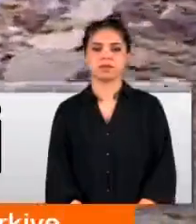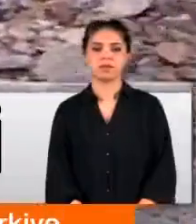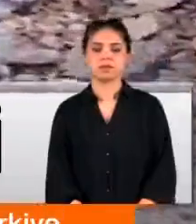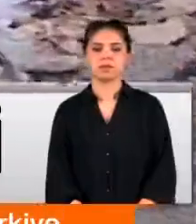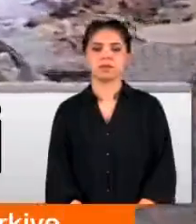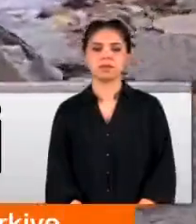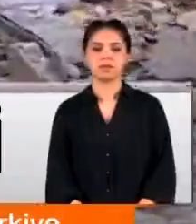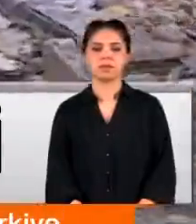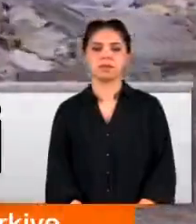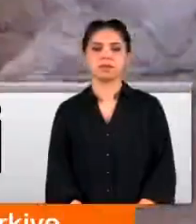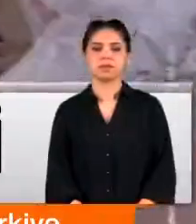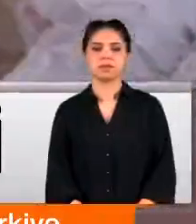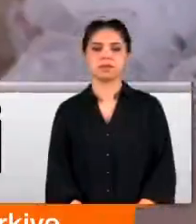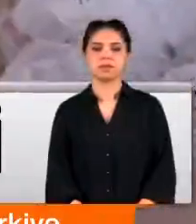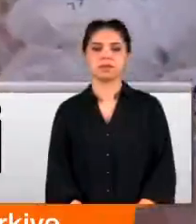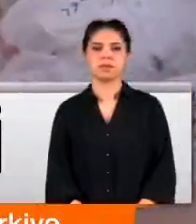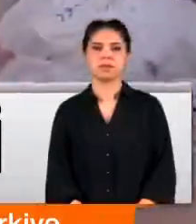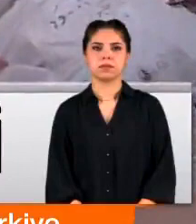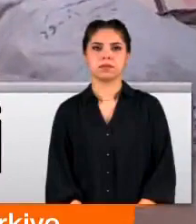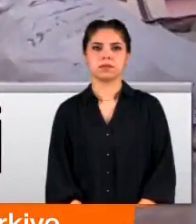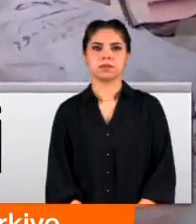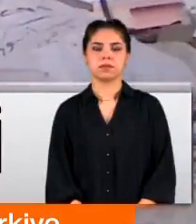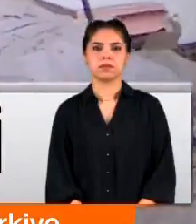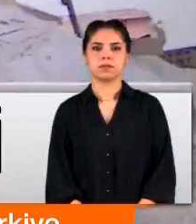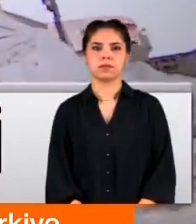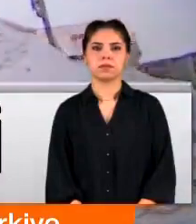Adam ayakkabısını bize verdi.